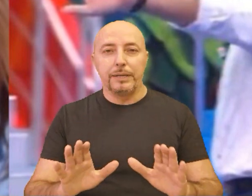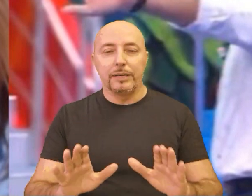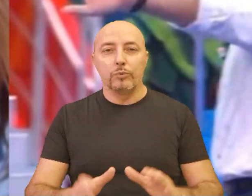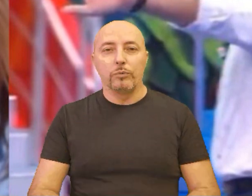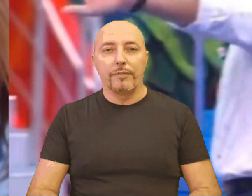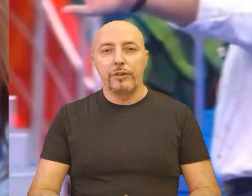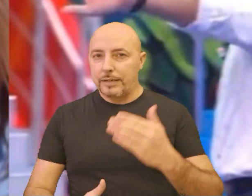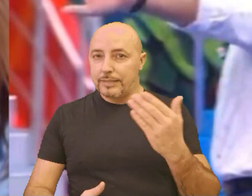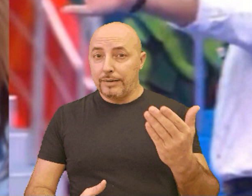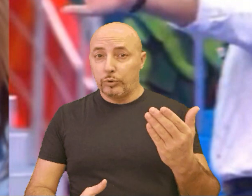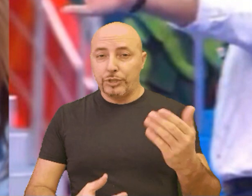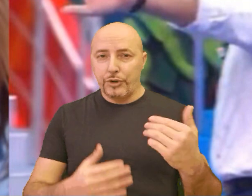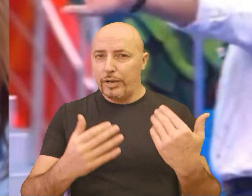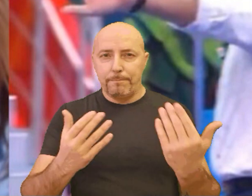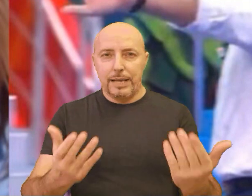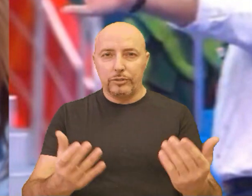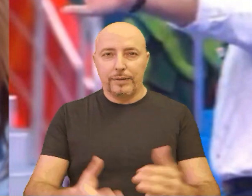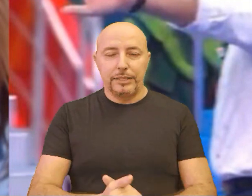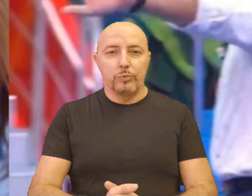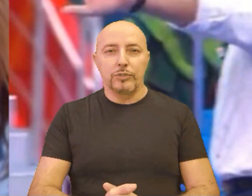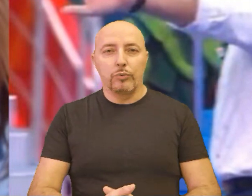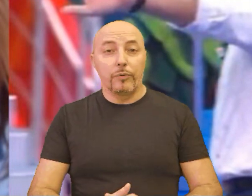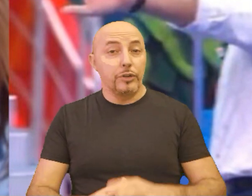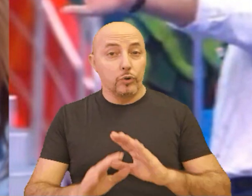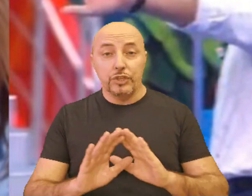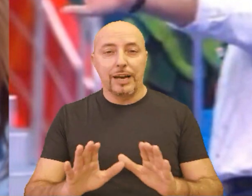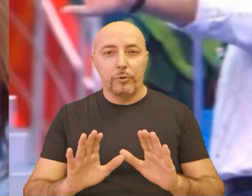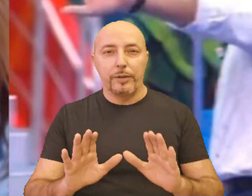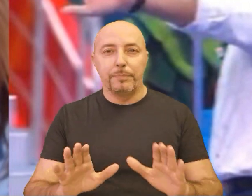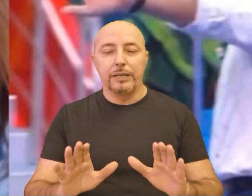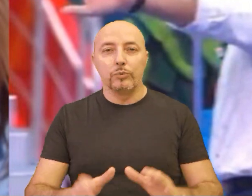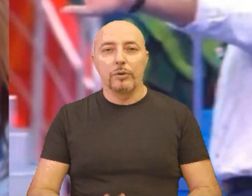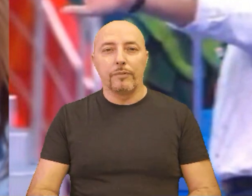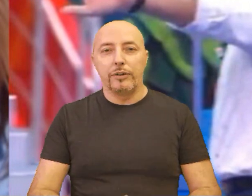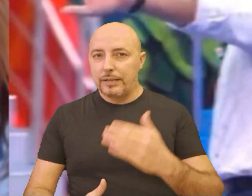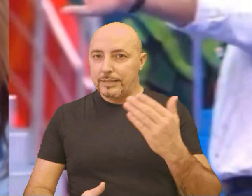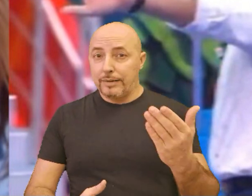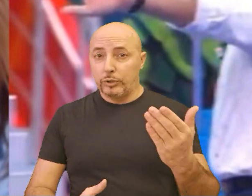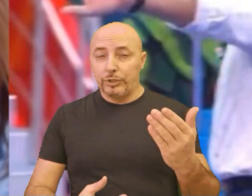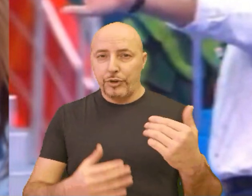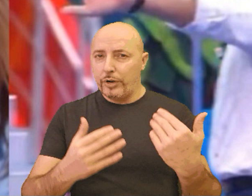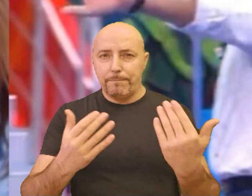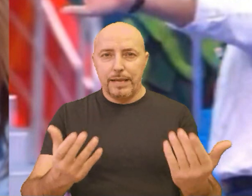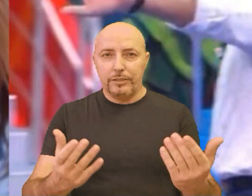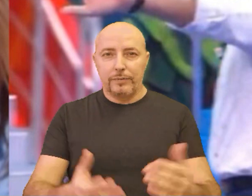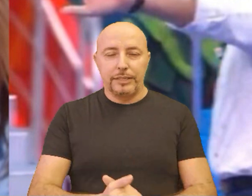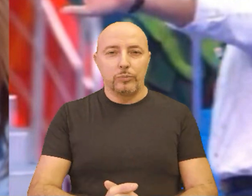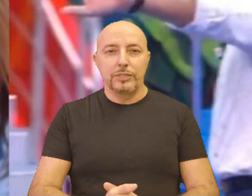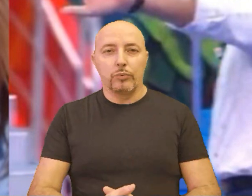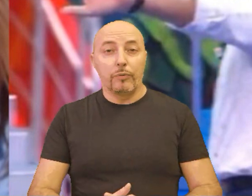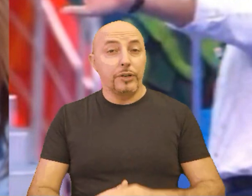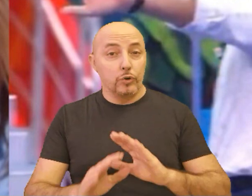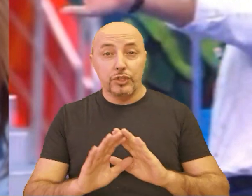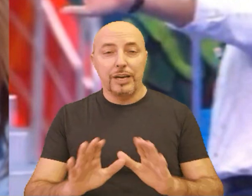un primo momento nessuno aveva capito cosa stava accadendo poi in un attimo è stato tutto più chiaro in